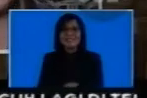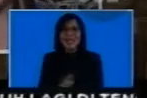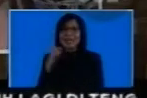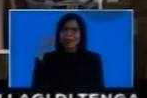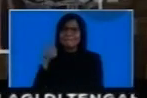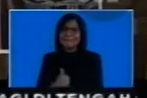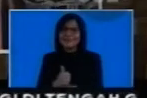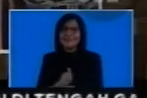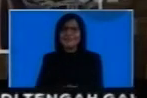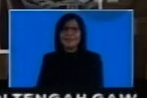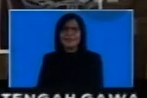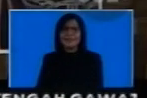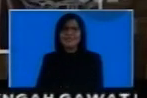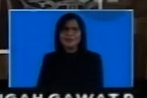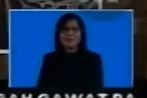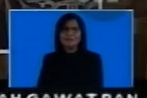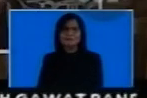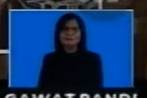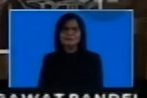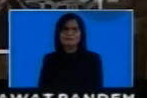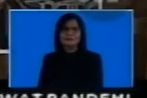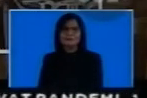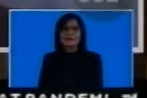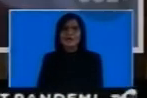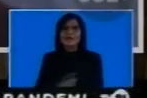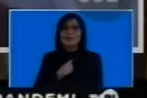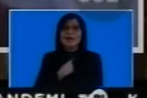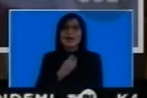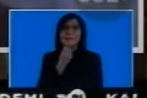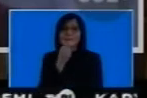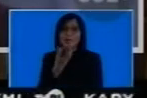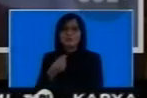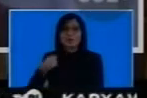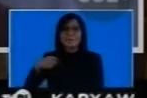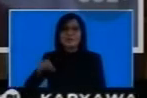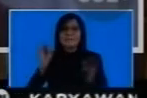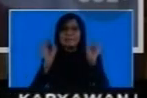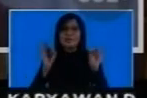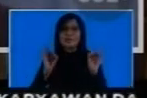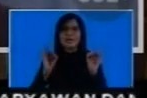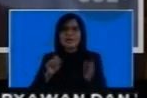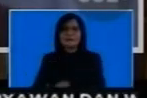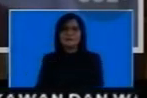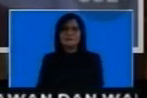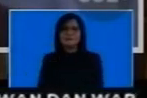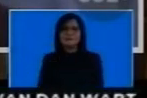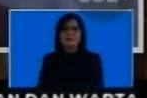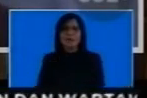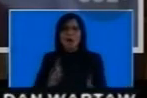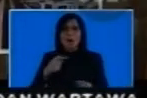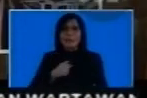ya, ini poin penting yang ingin saya sampaikan ke Mas Nadiem atau Kementerian Pendidikan gitu.